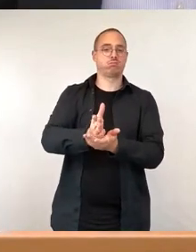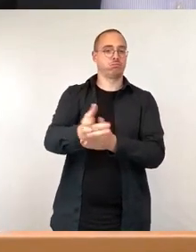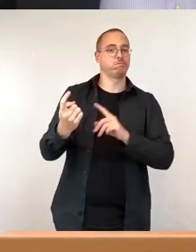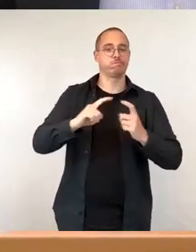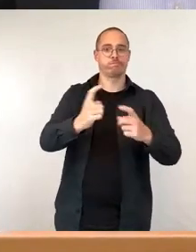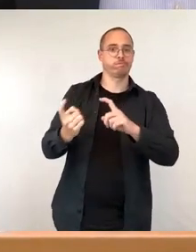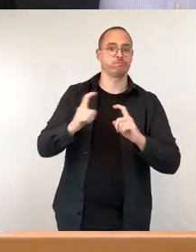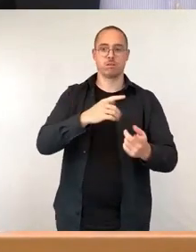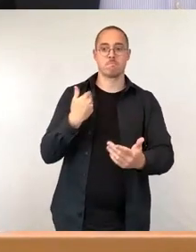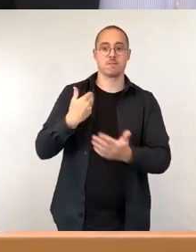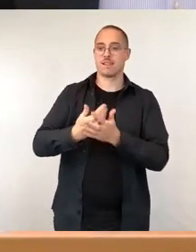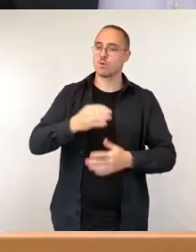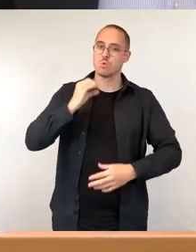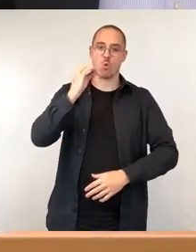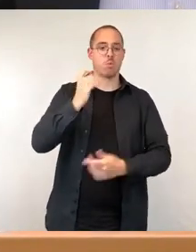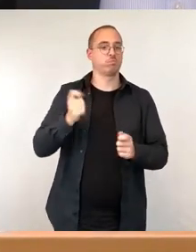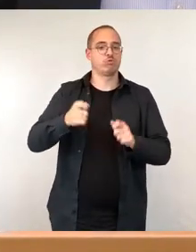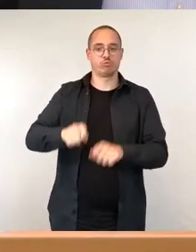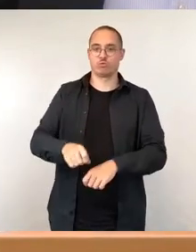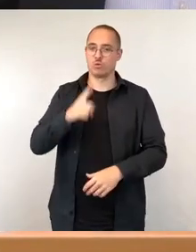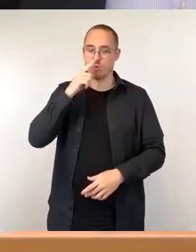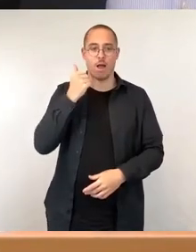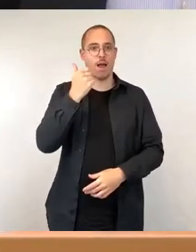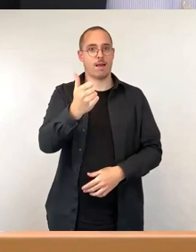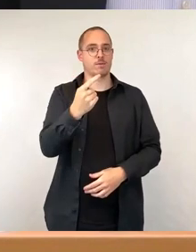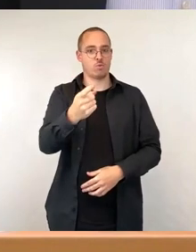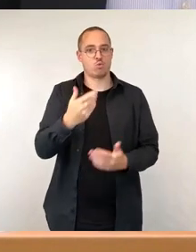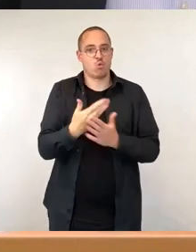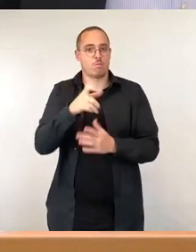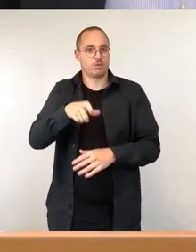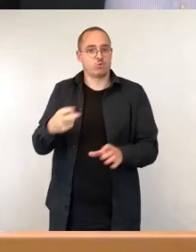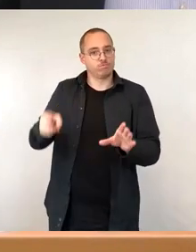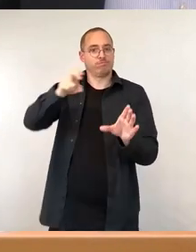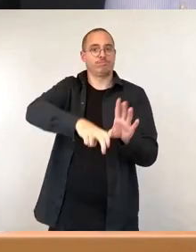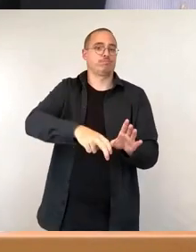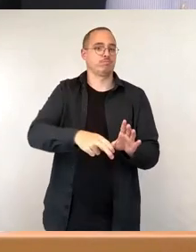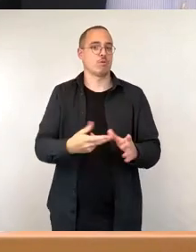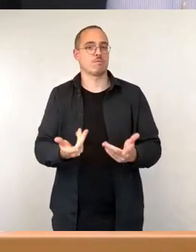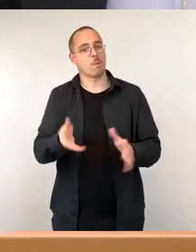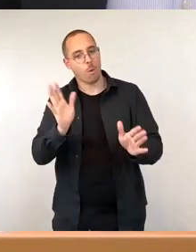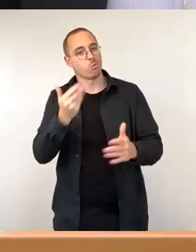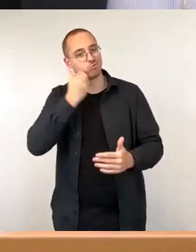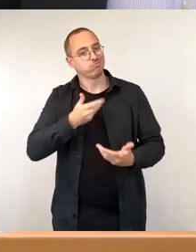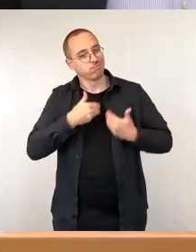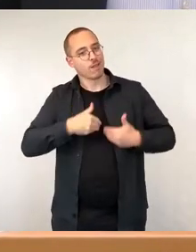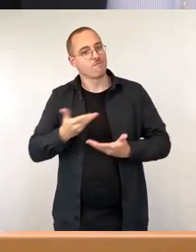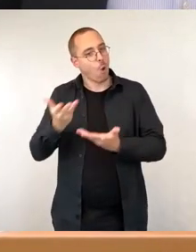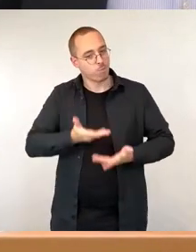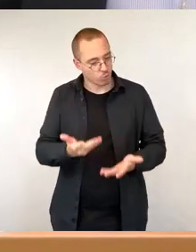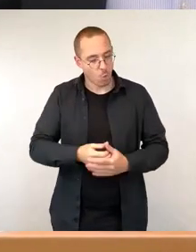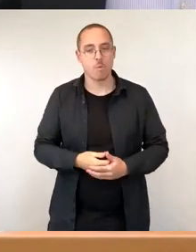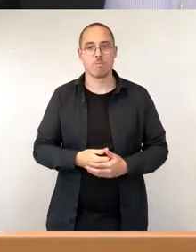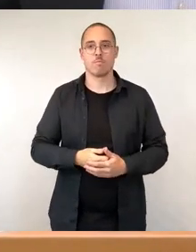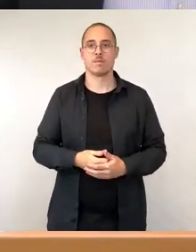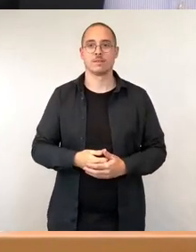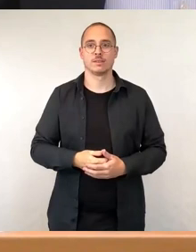Herrn Ofschanka haben wir schon in unseren Kreis willkommen geheißen. Aber ansonsten können wir natürlich endlos über Ausschussgrößen diskutieren. Wenn am